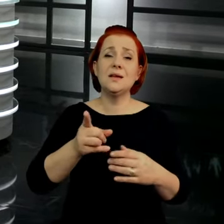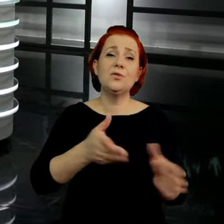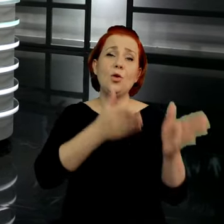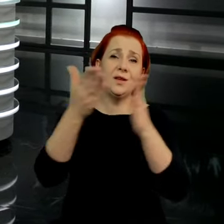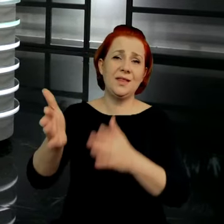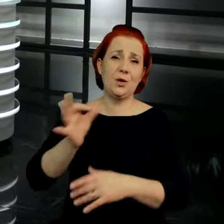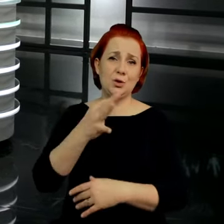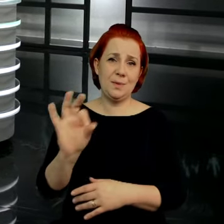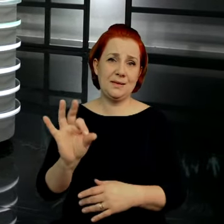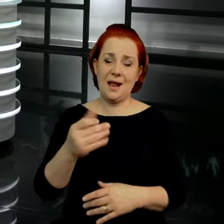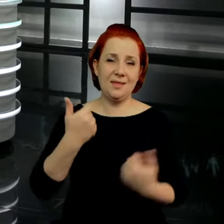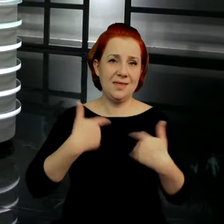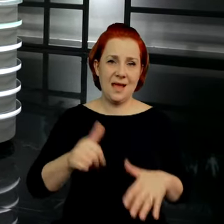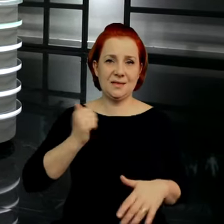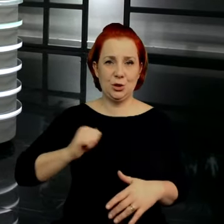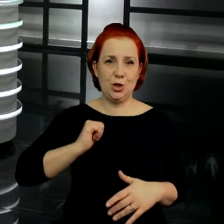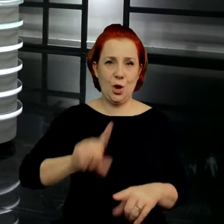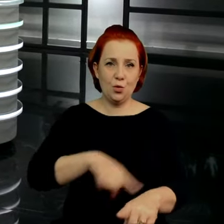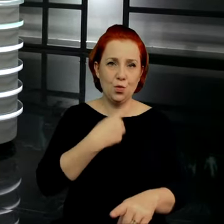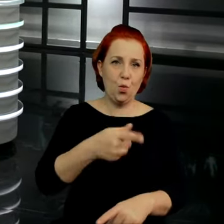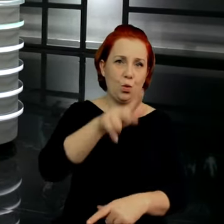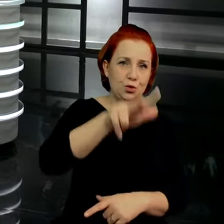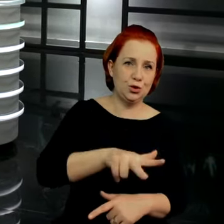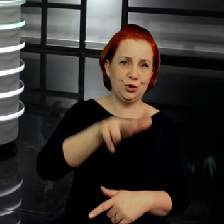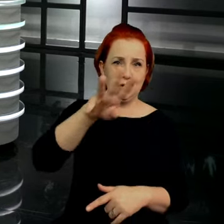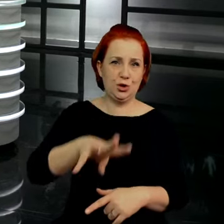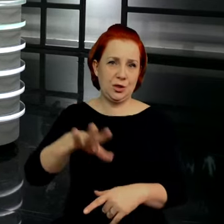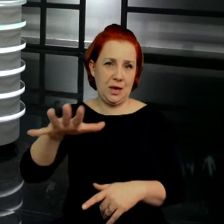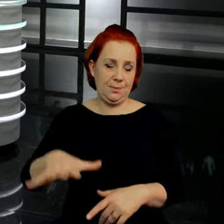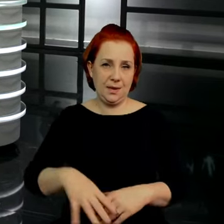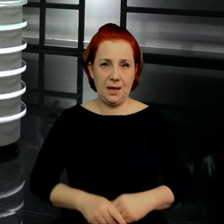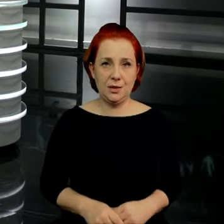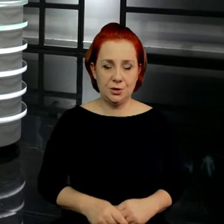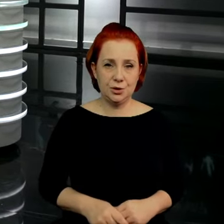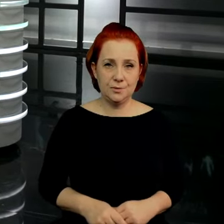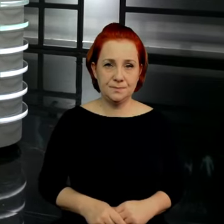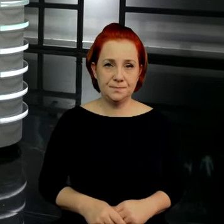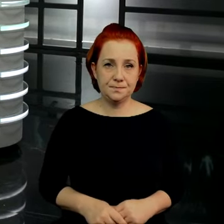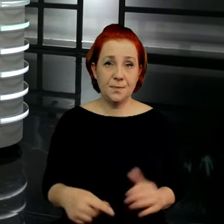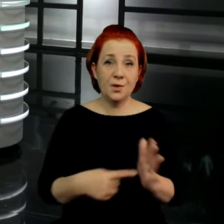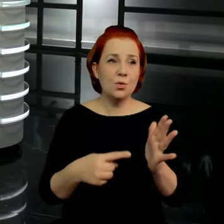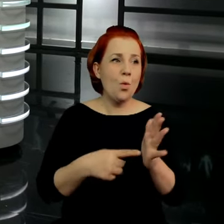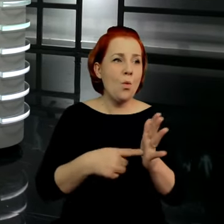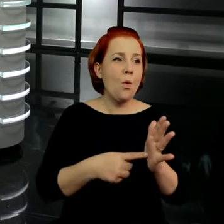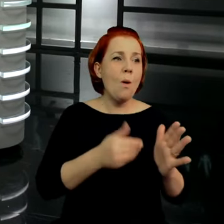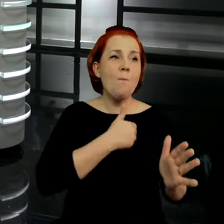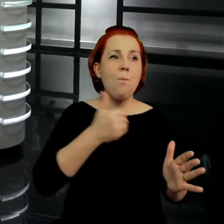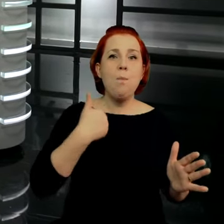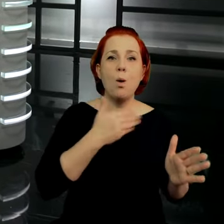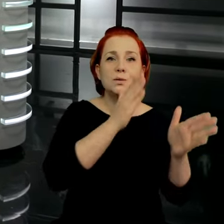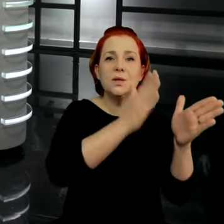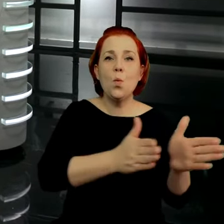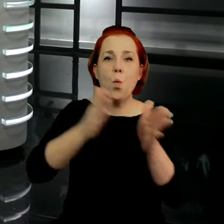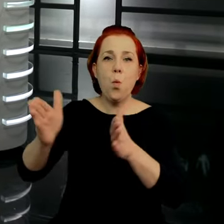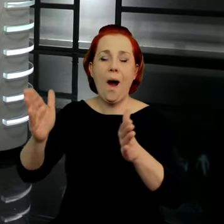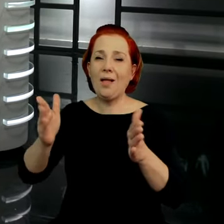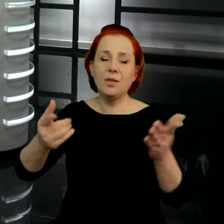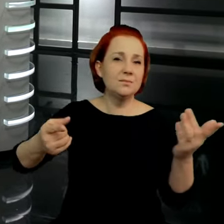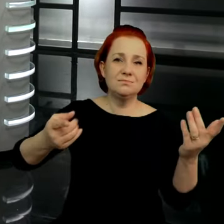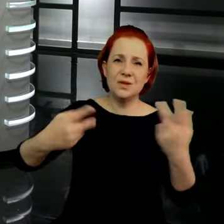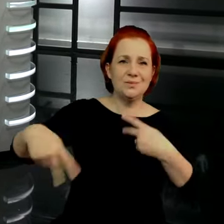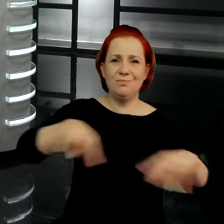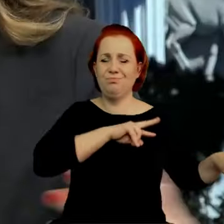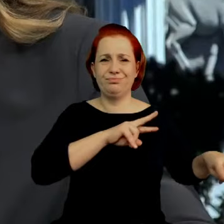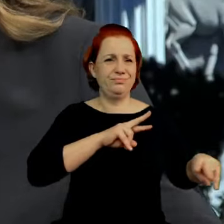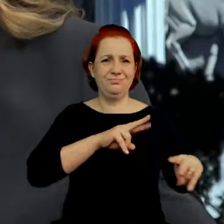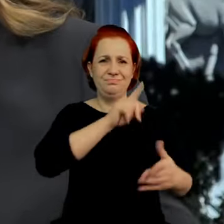właśnie powinniśmy mieć na sztandarach. Odwrócenie Polskiego Ładu natychmiast, no bo to, co się stało w systemie podatkowym, to jest absolutna